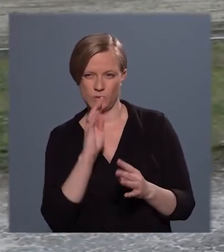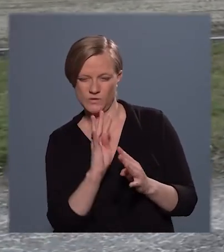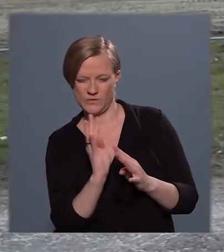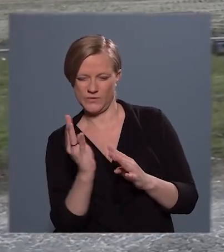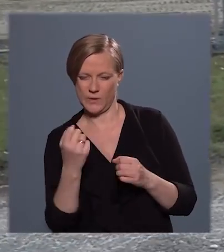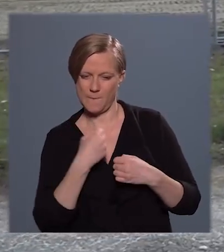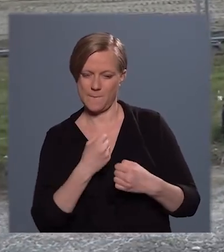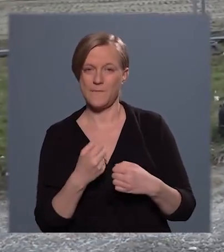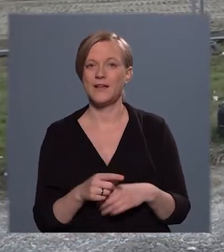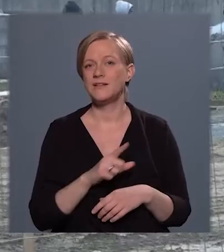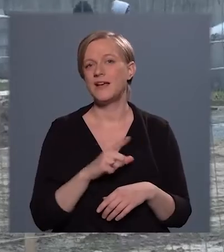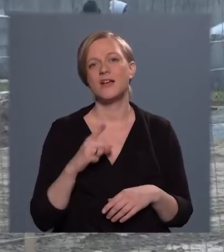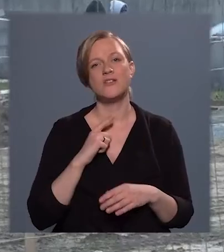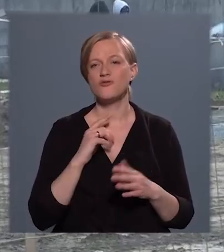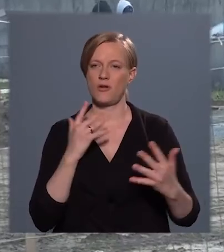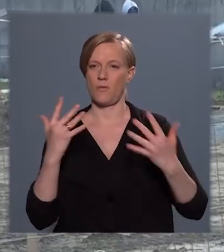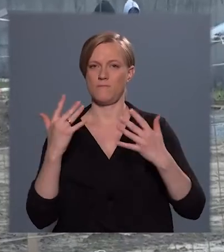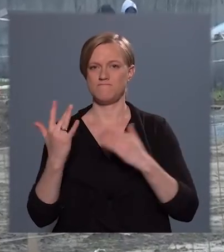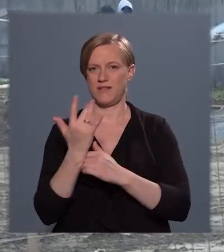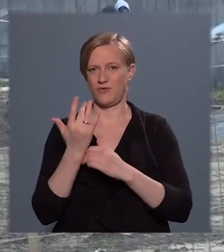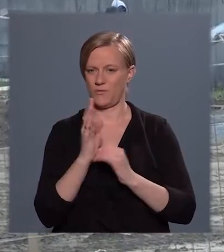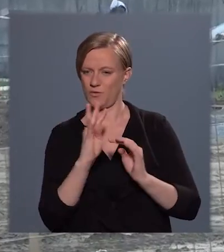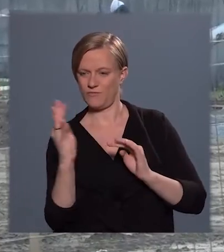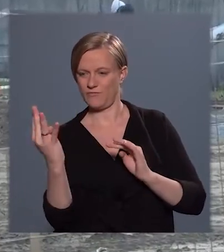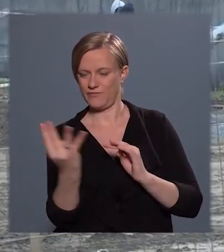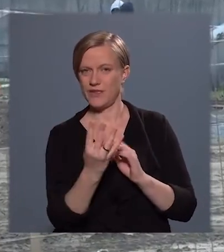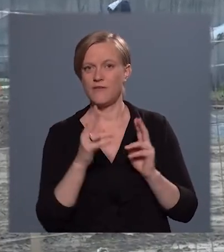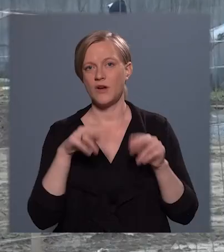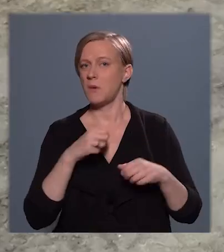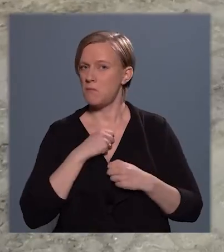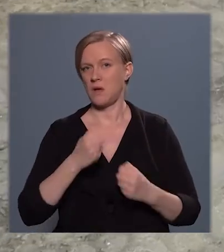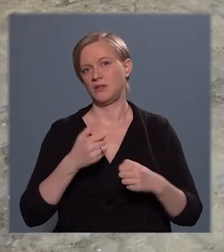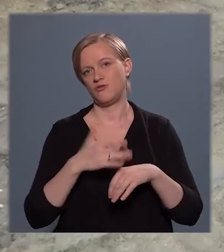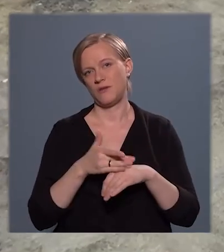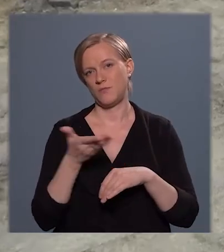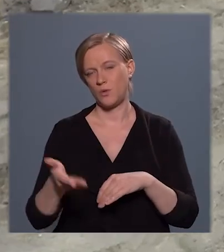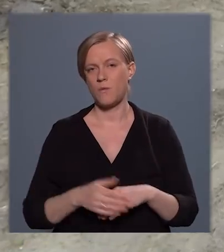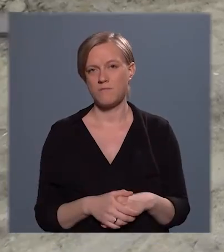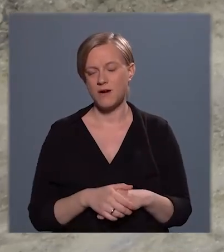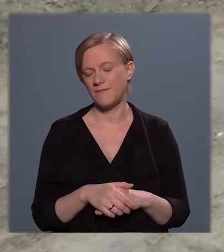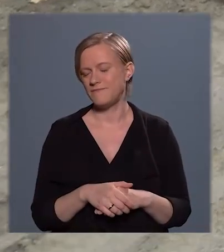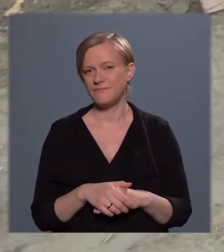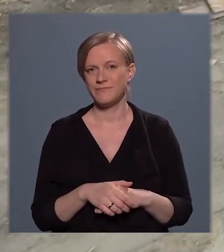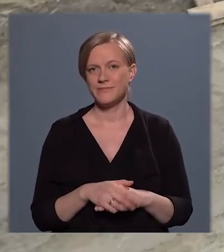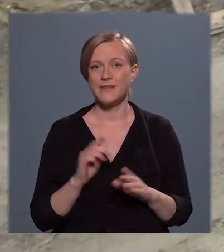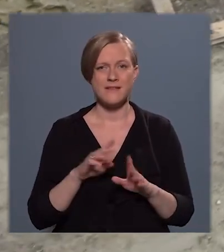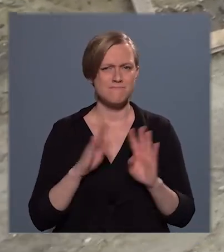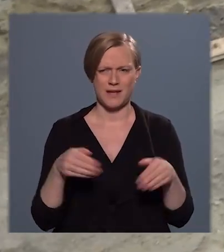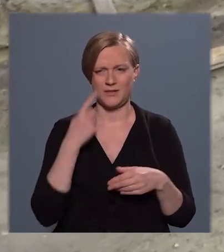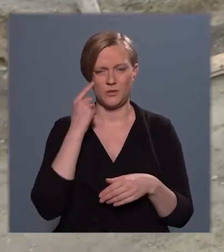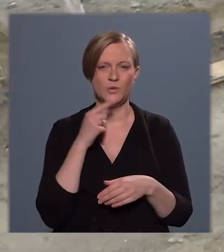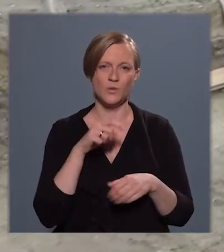de ez csak egy optikai csalódás, valójában egy bátorságpróba. Szinte meg tud ezen kerékpározni,